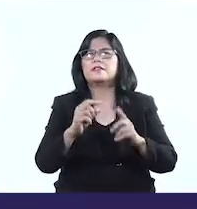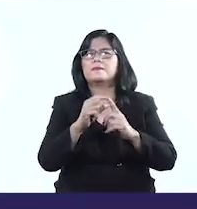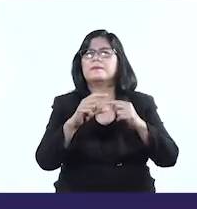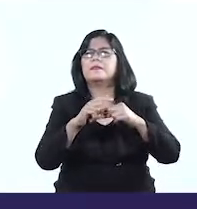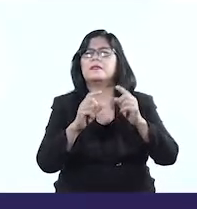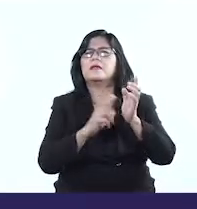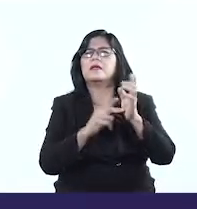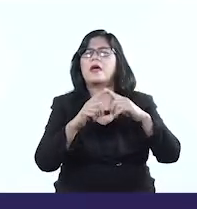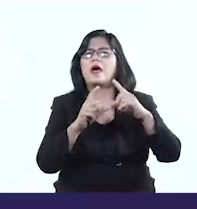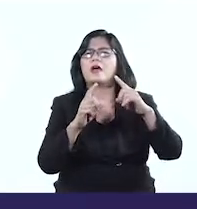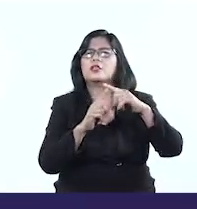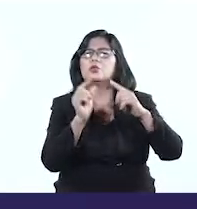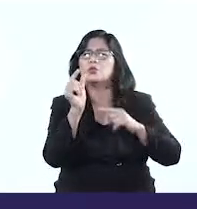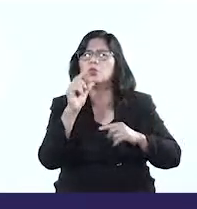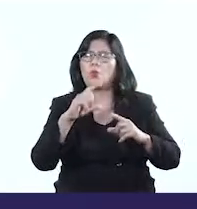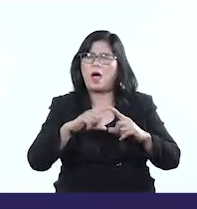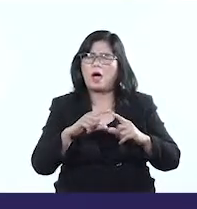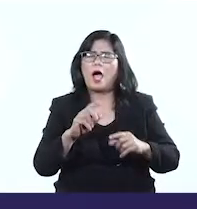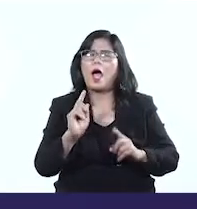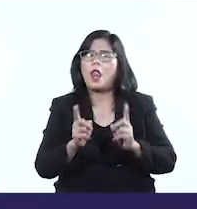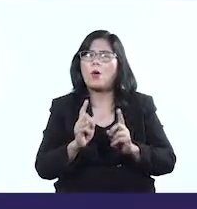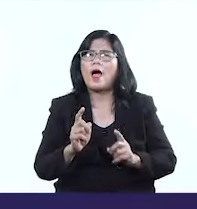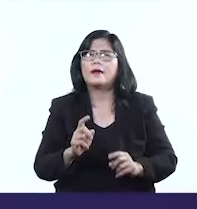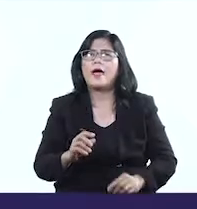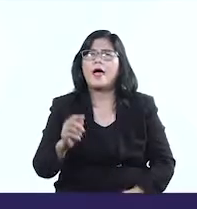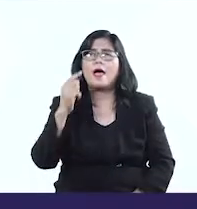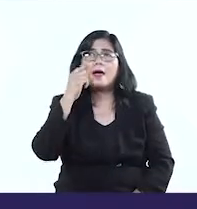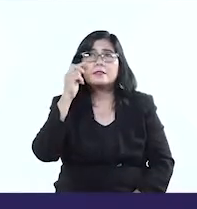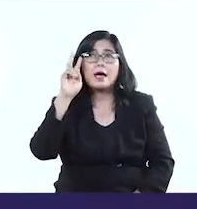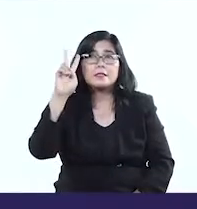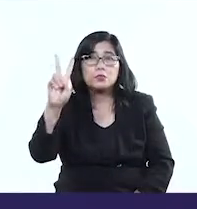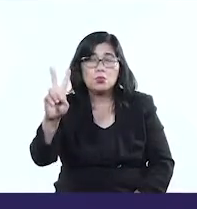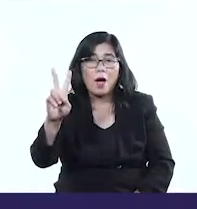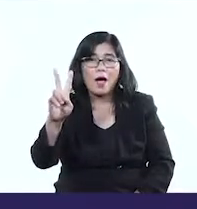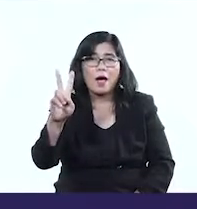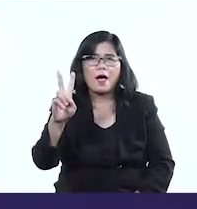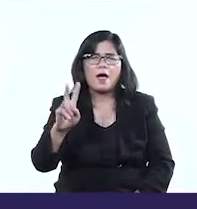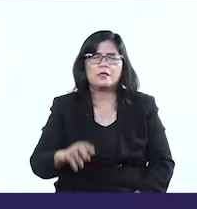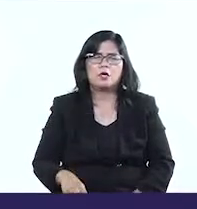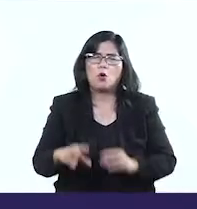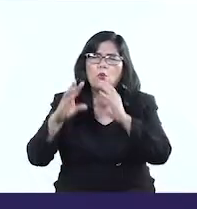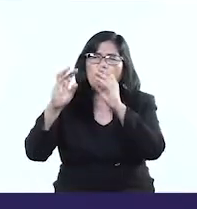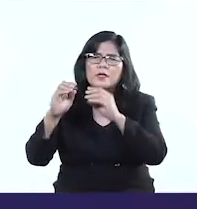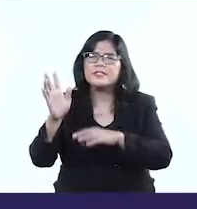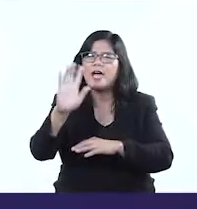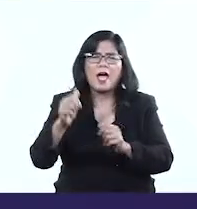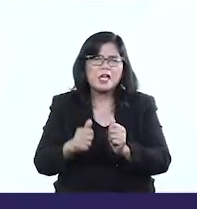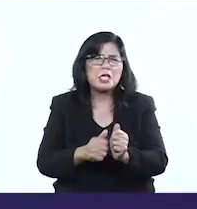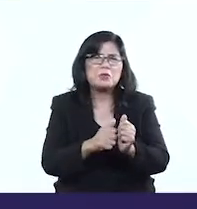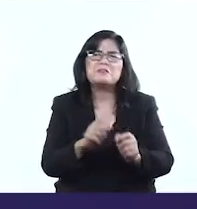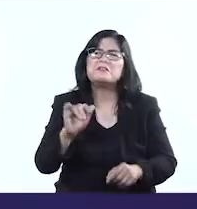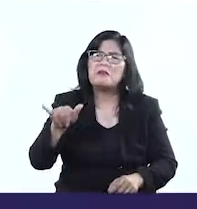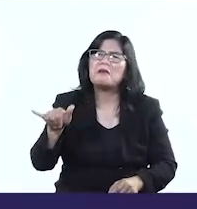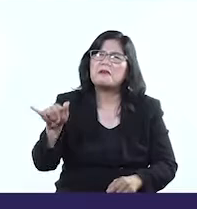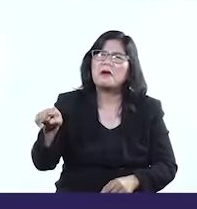dua atau tiga orang saksi Hai artinya Gelora ngomongin nambah tua jangan ikut aja Hai jangan ikut